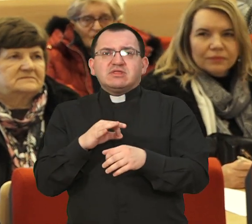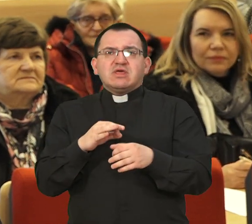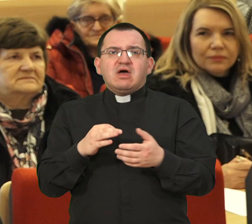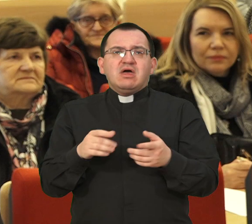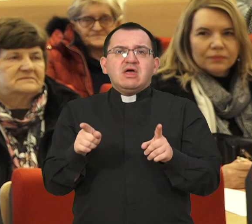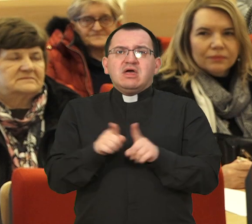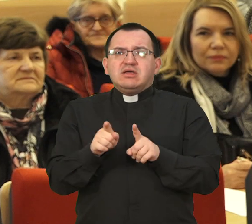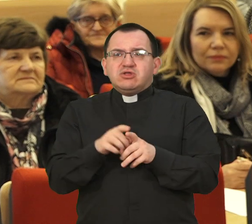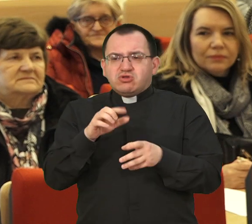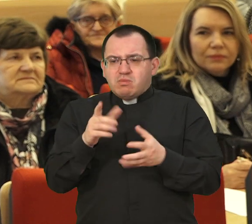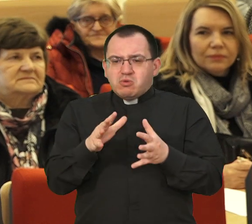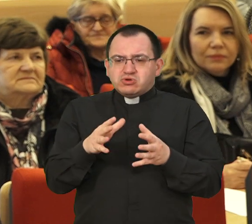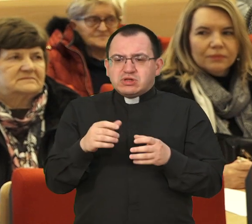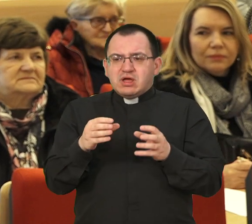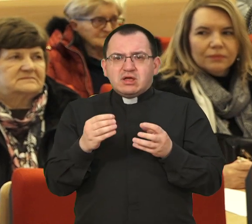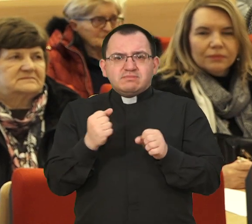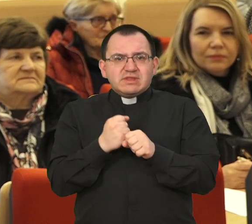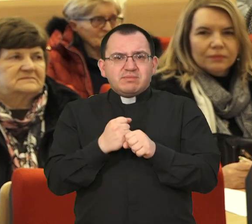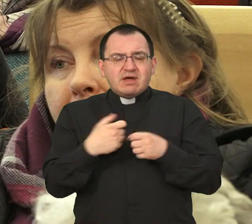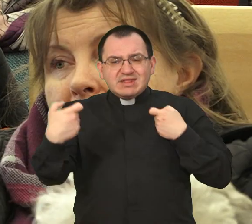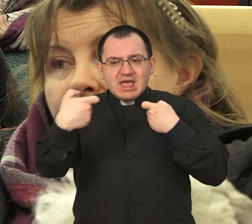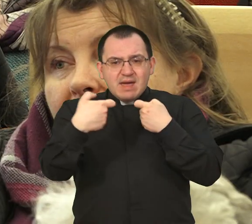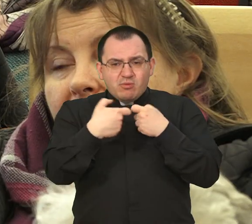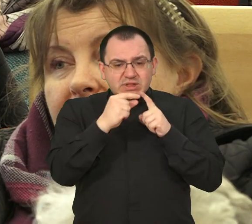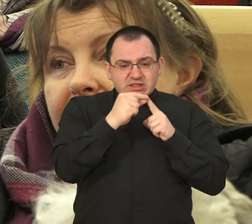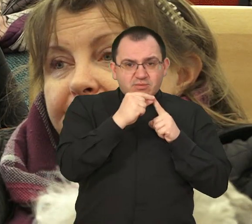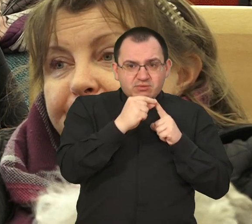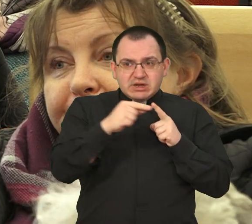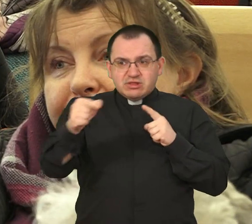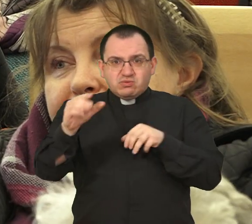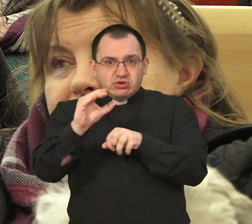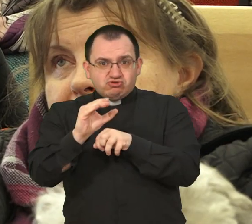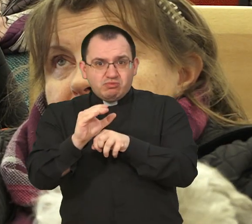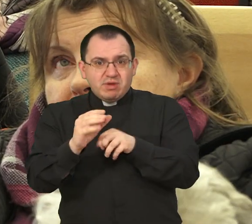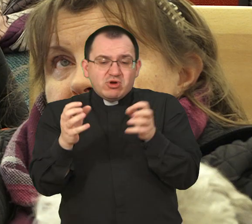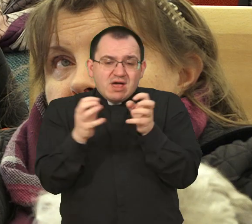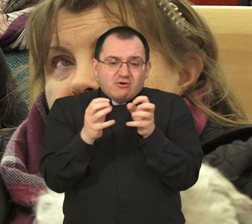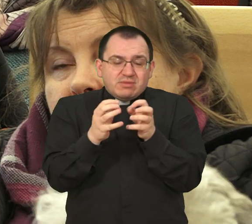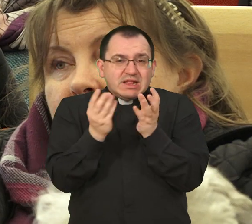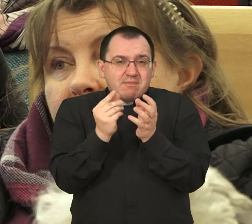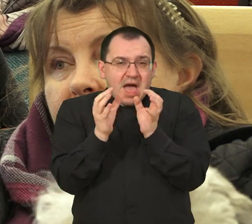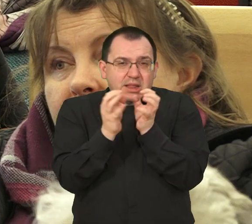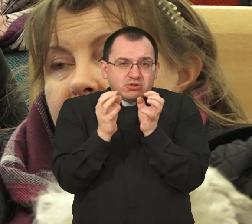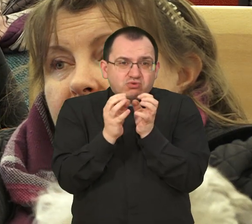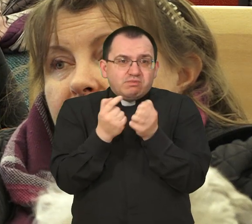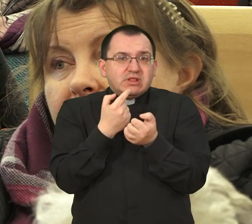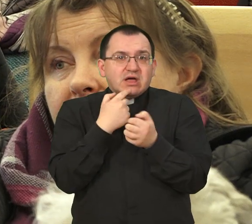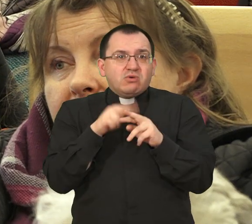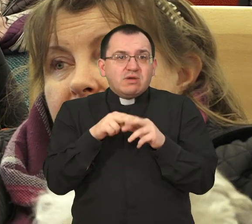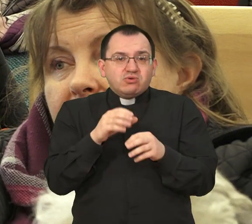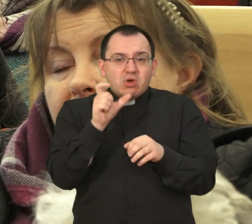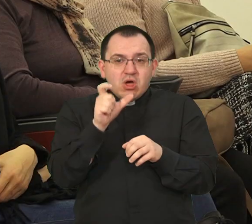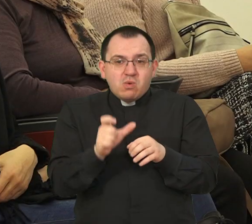i napravi jedna poveznica i sa samim povjerenstvom, a zatim možda i formirati neke male skupine koje će o tim